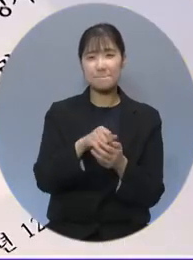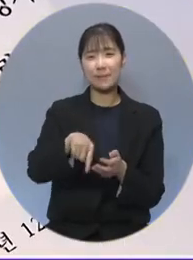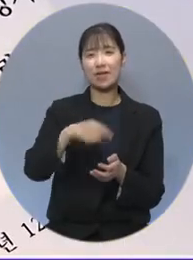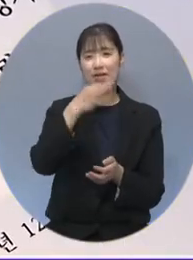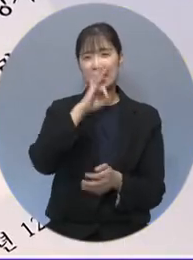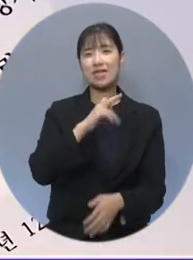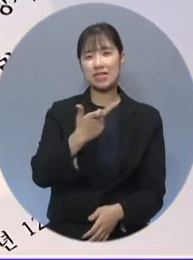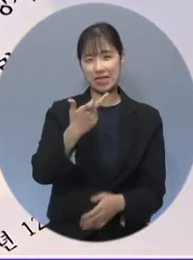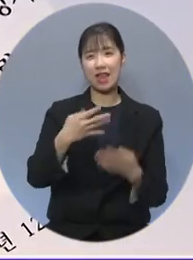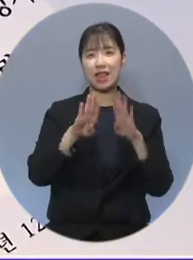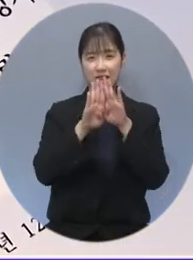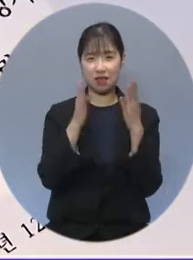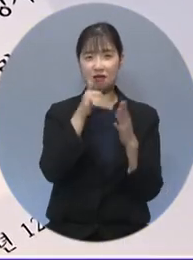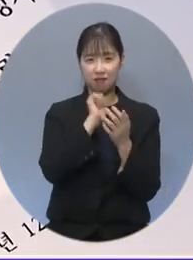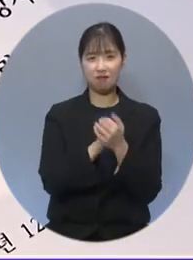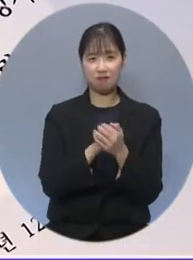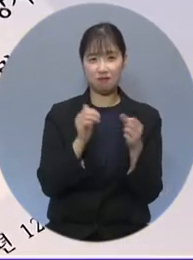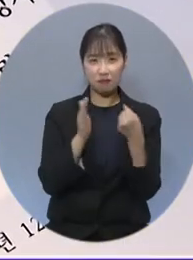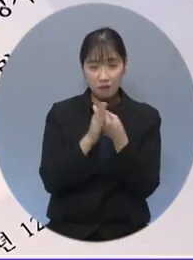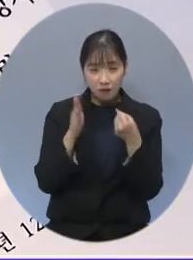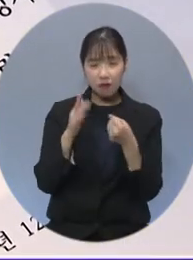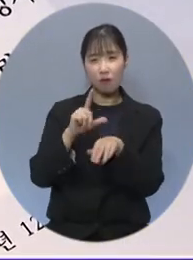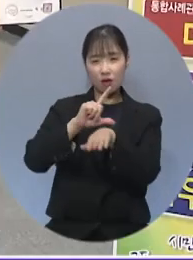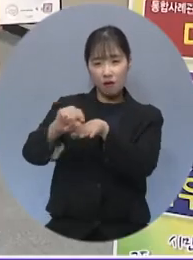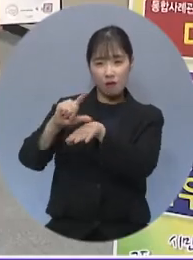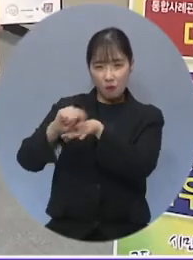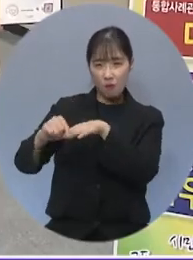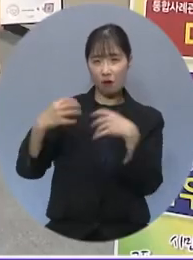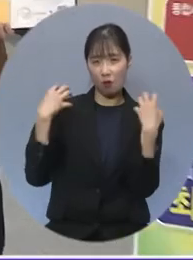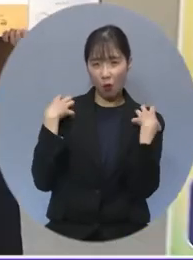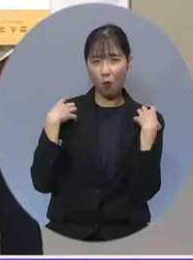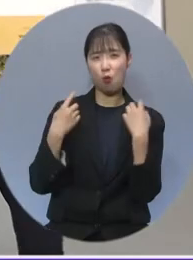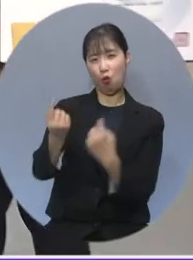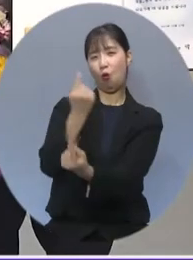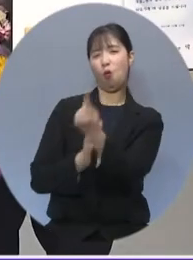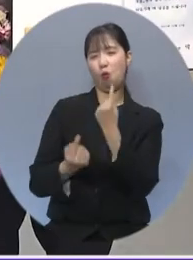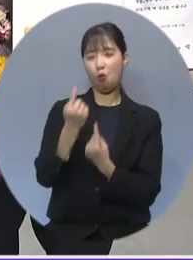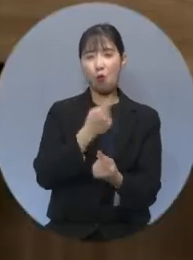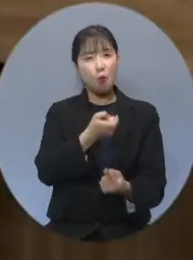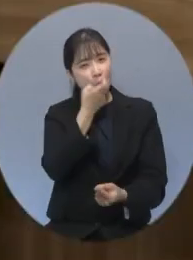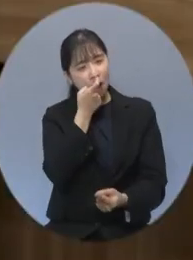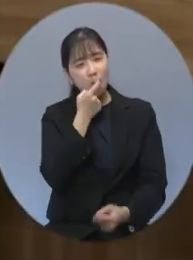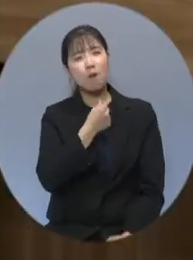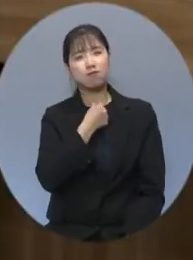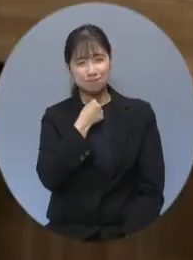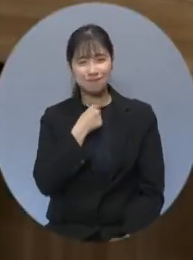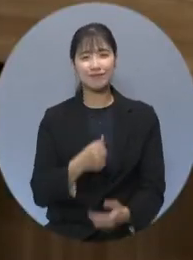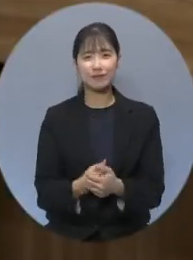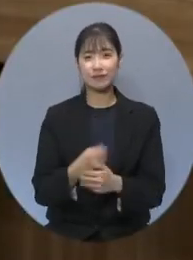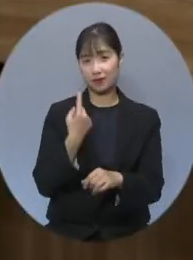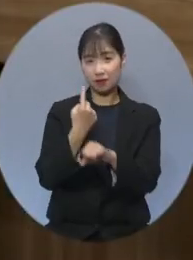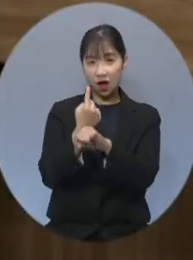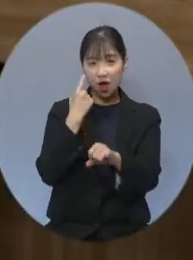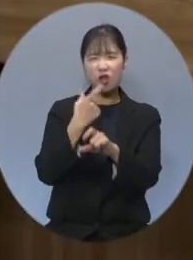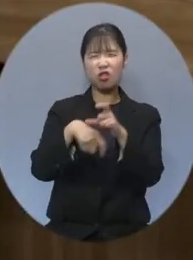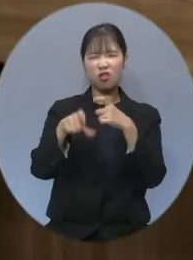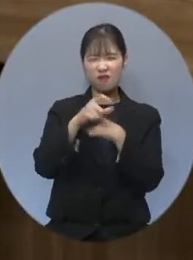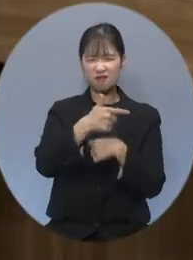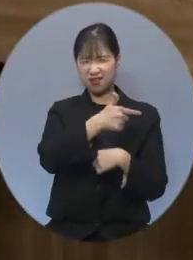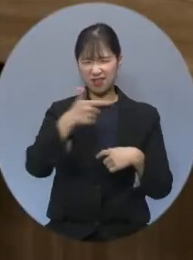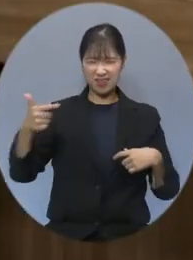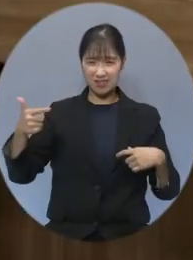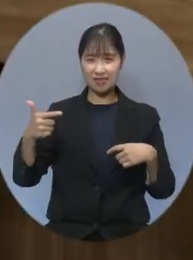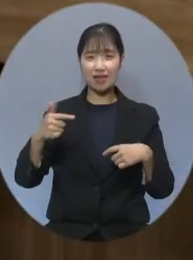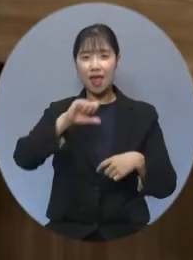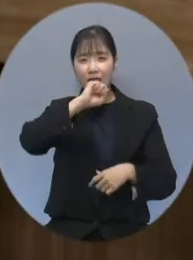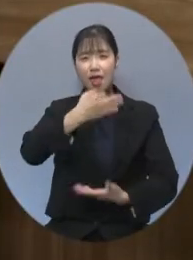그때 많은 자치단체들이 익산에 와서 보고 배운다고 찾아왔었어요. 네네. 그래서 작년도에는 더 크게 하려고 예산을 더